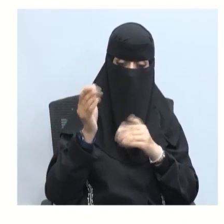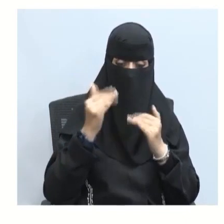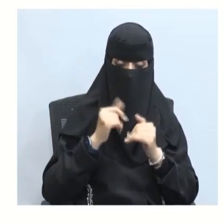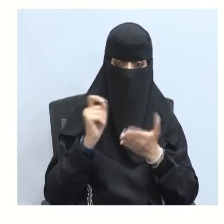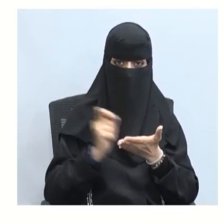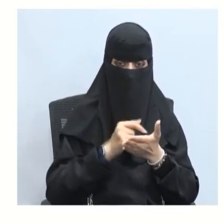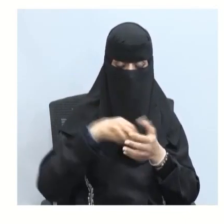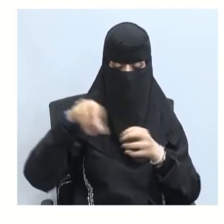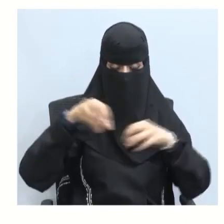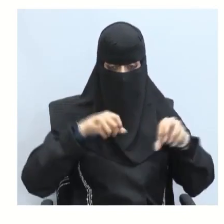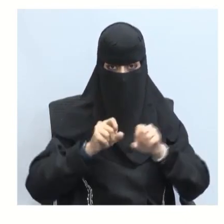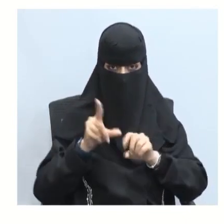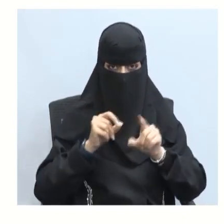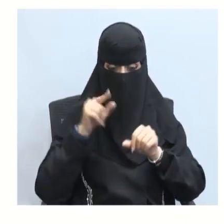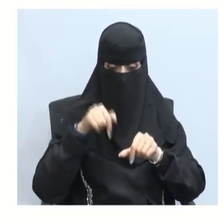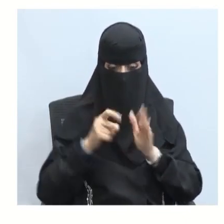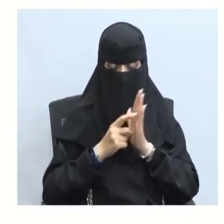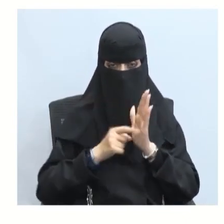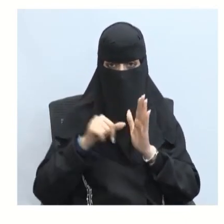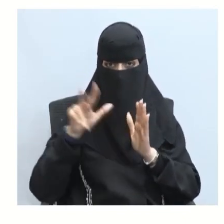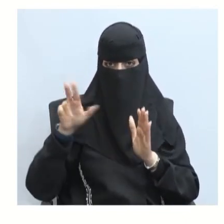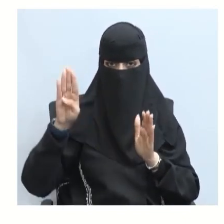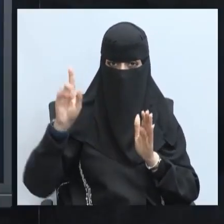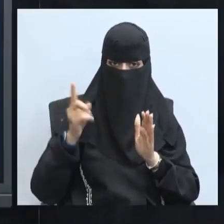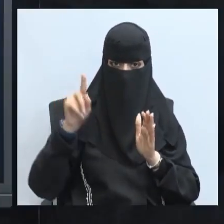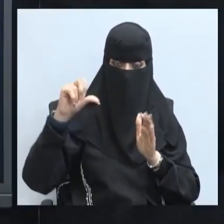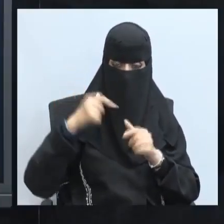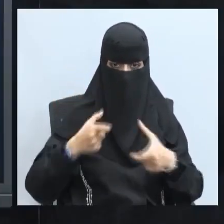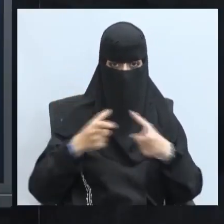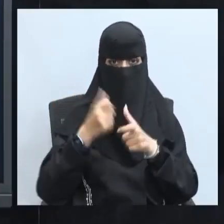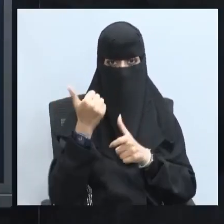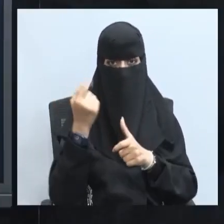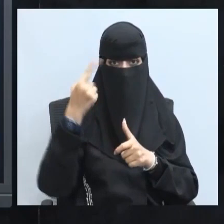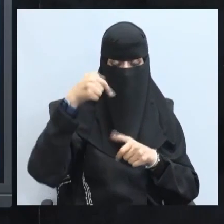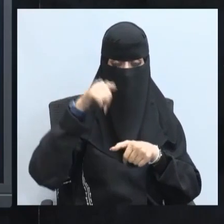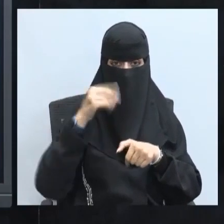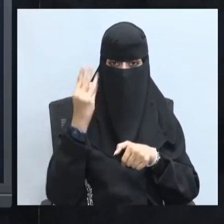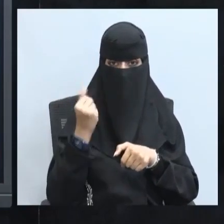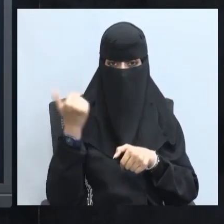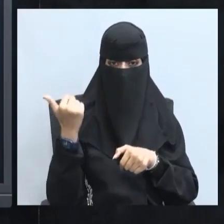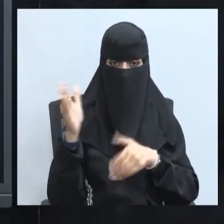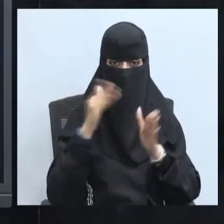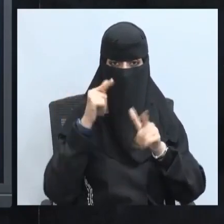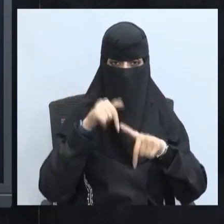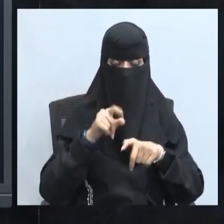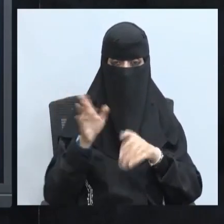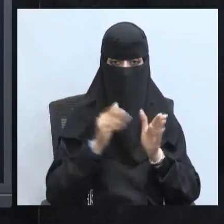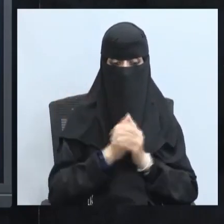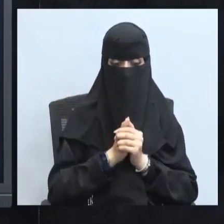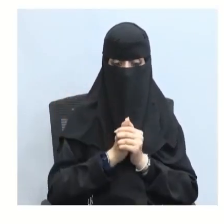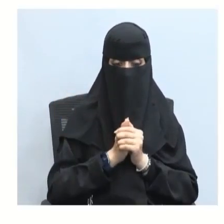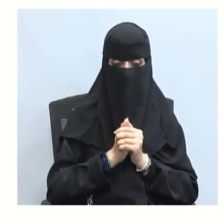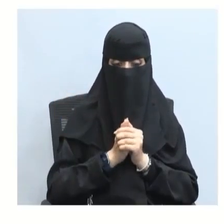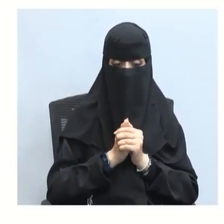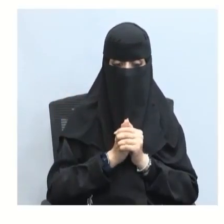اكتب التوزيع الالكتروني لعنصر الكربون وعنصر الكربون قلنا يقع في مجموعه السا ع عدده الذري سته اذا 1 اس 2 ت اس 2 2